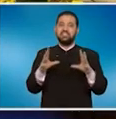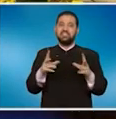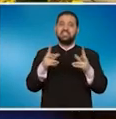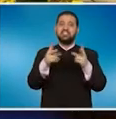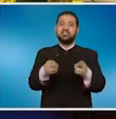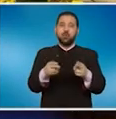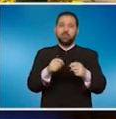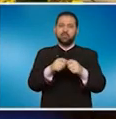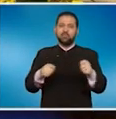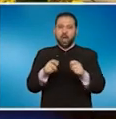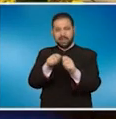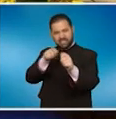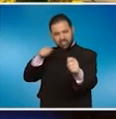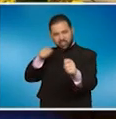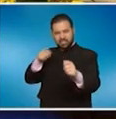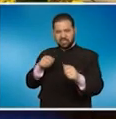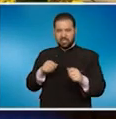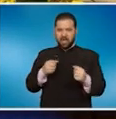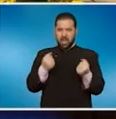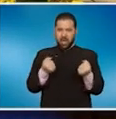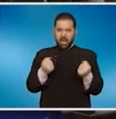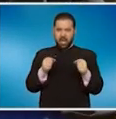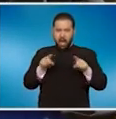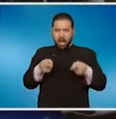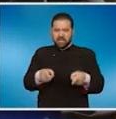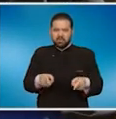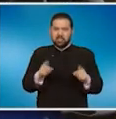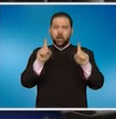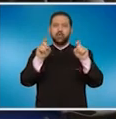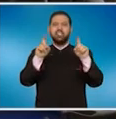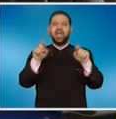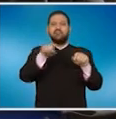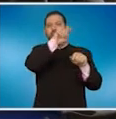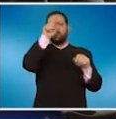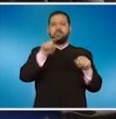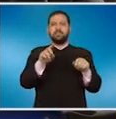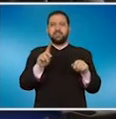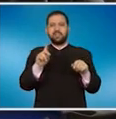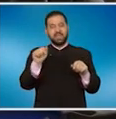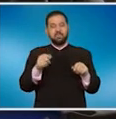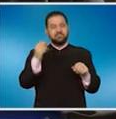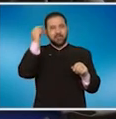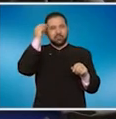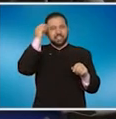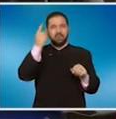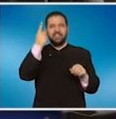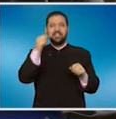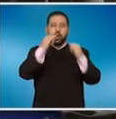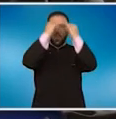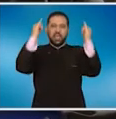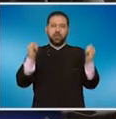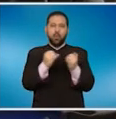toate săgețile cele arsătoare ale vicleanului. Când citim aceste texte, îmi vine în minte o icoană, o icoană pe care am văzut-o la mănăstirea